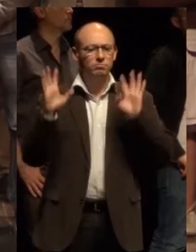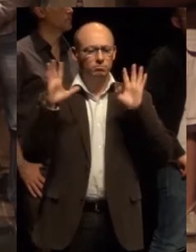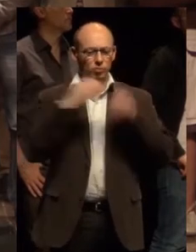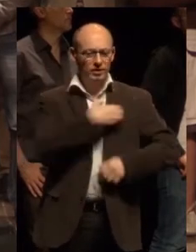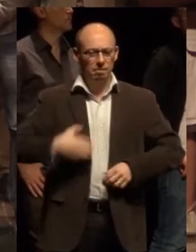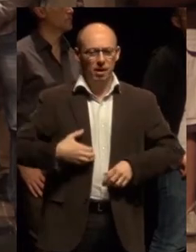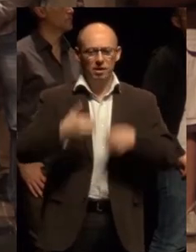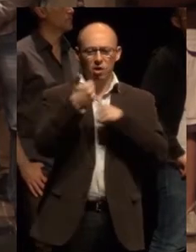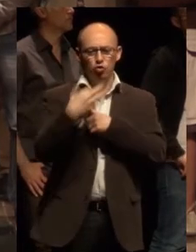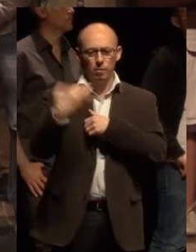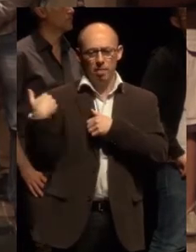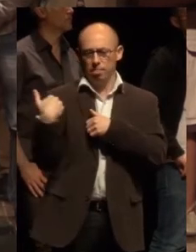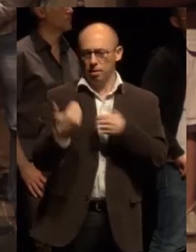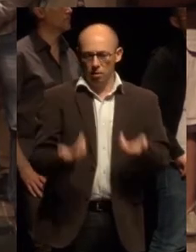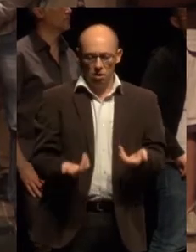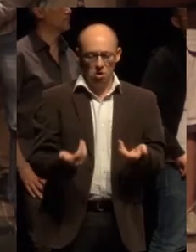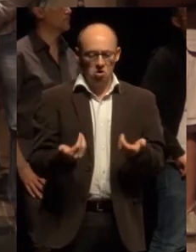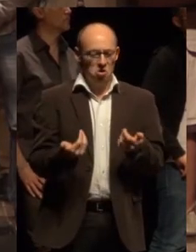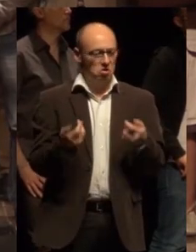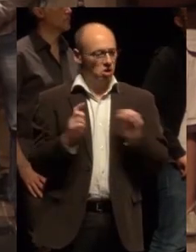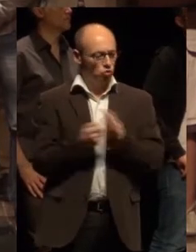dire qu'aujourd'hui, tout va bien.